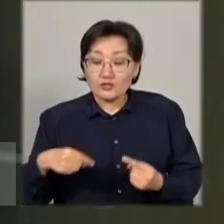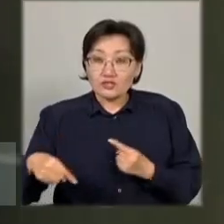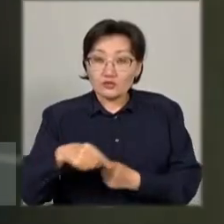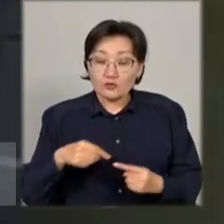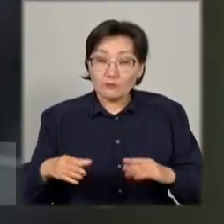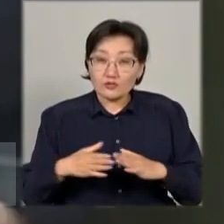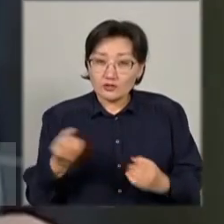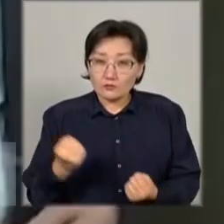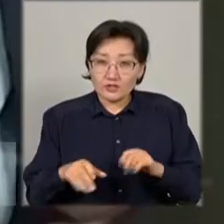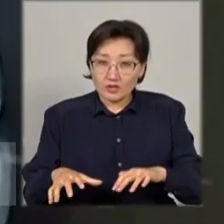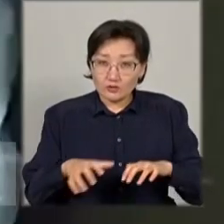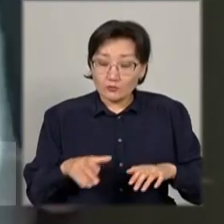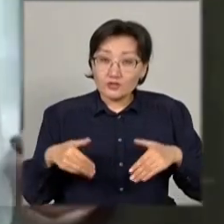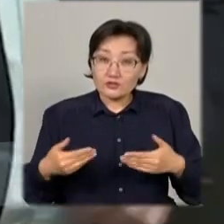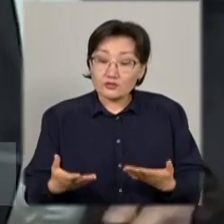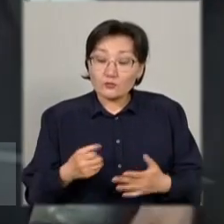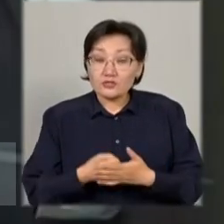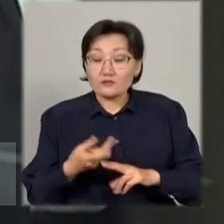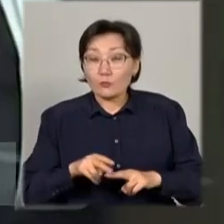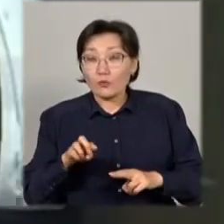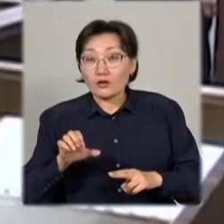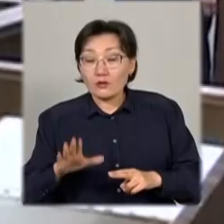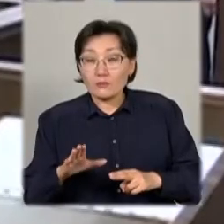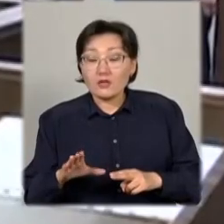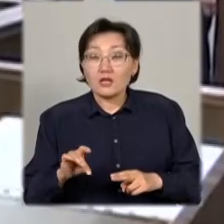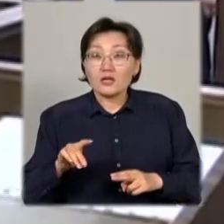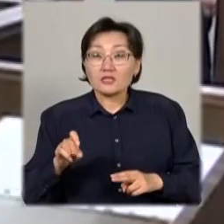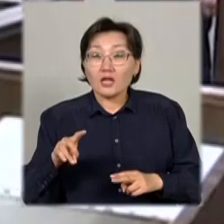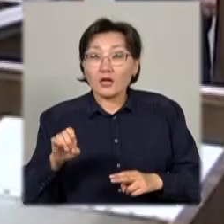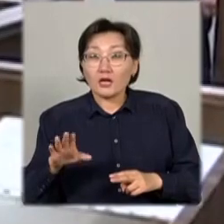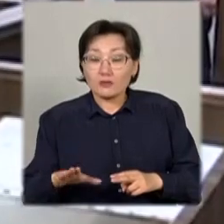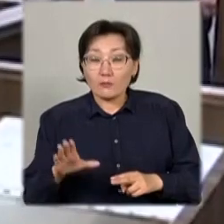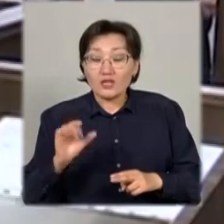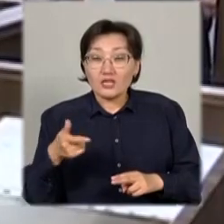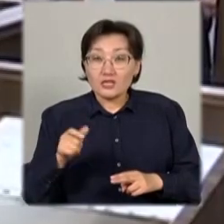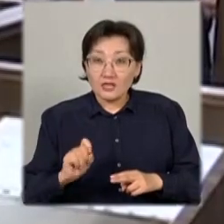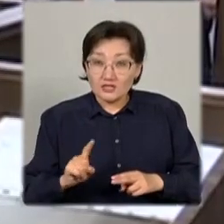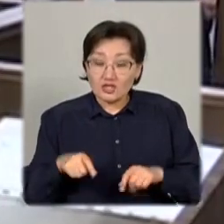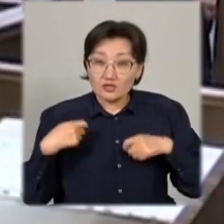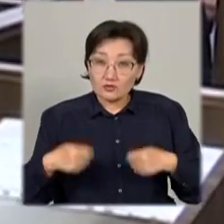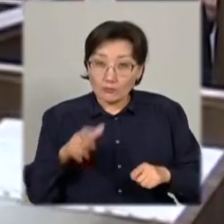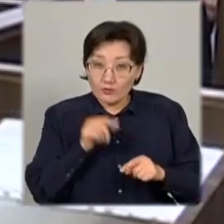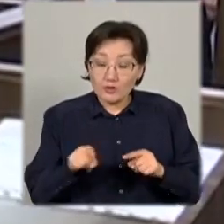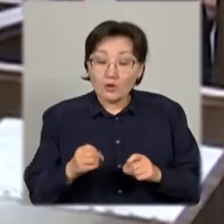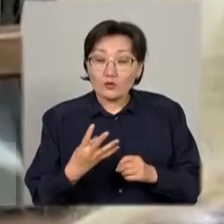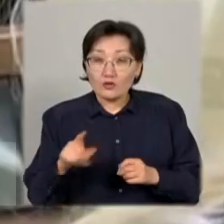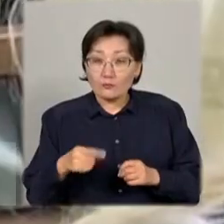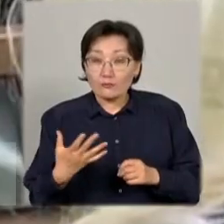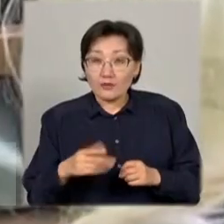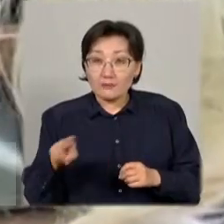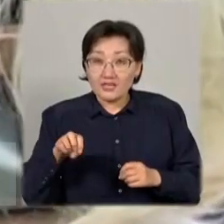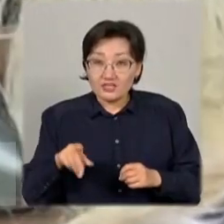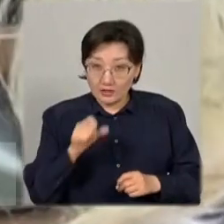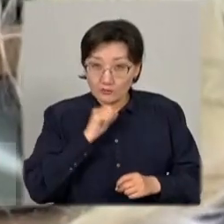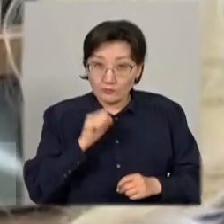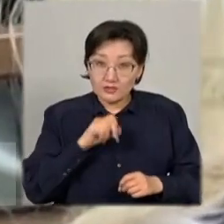де өтініп отыр. Бұған дейін Боранбаев пен Роман Наханов сұйытылған мұнай газын сатып алу кезінде 14,5 миллиард теңгені ұрлады деген